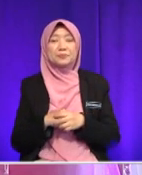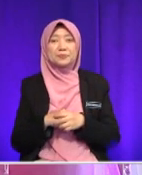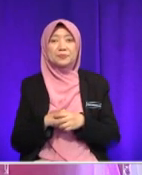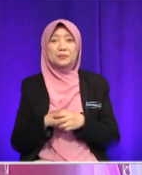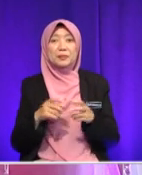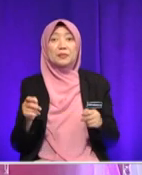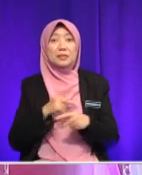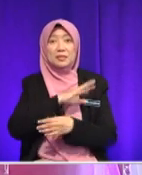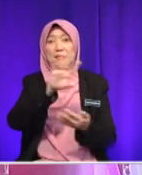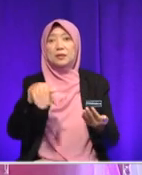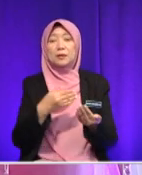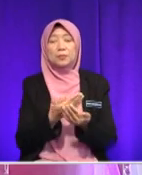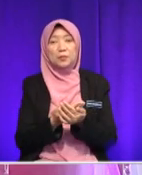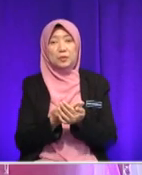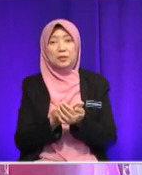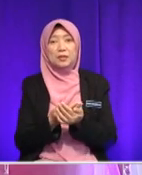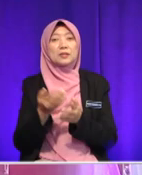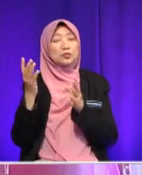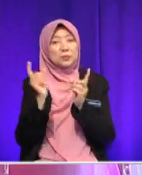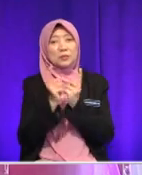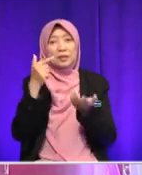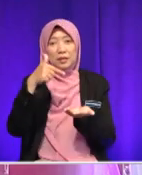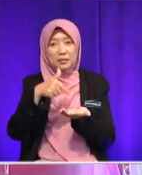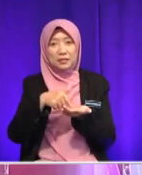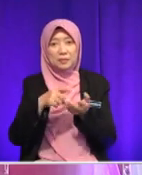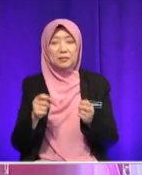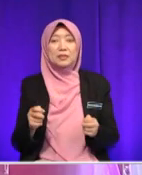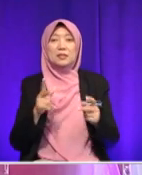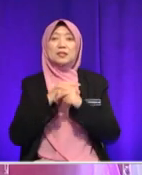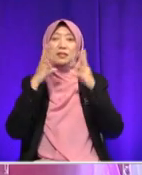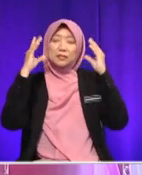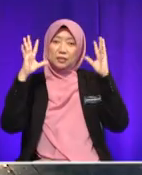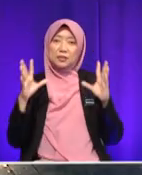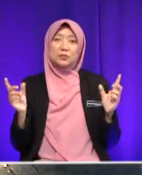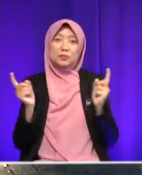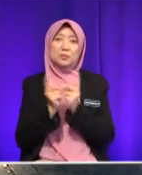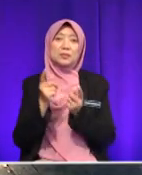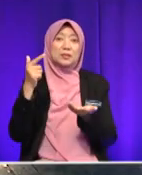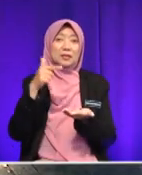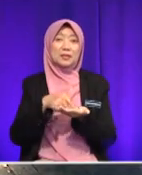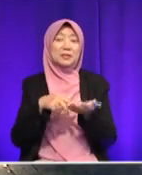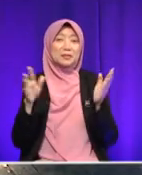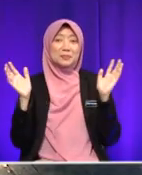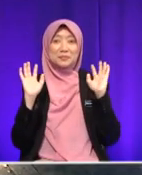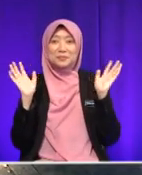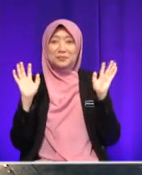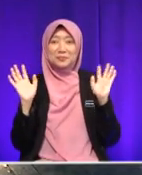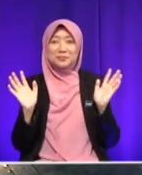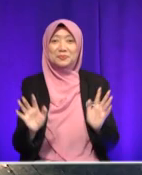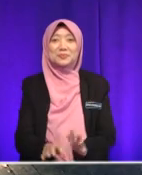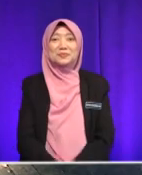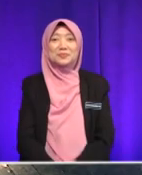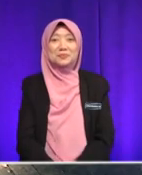Terima kasih semua. Saya Nisa K. Semoga dapat berjumpa lagi. Terima kasih, cikgu. Terima kasih. Jumpa lagi. Bye-bye.